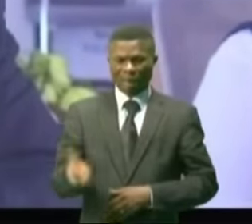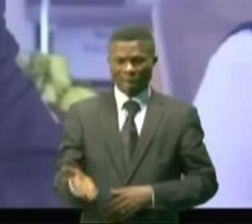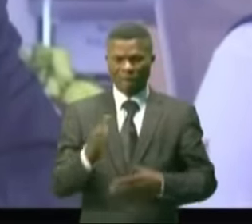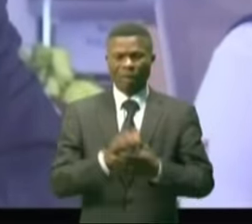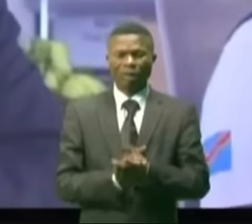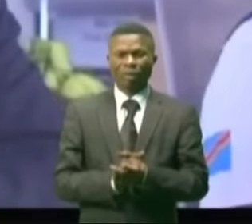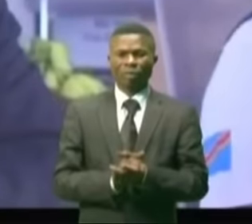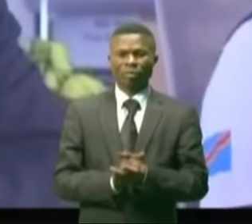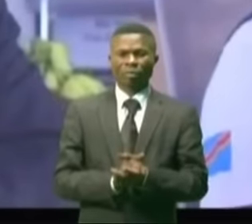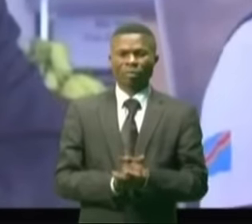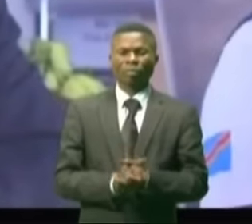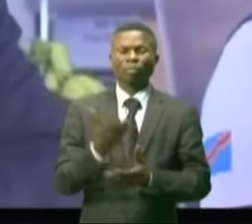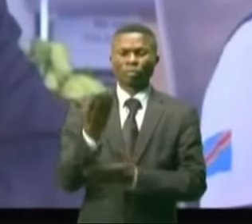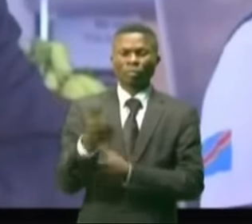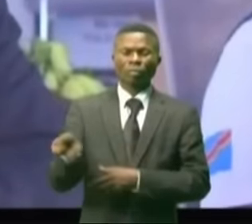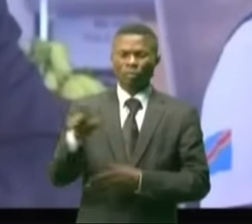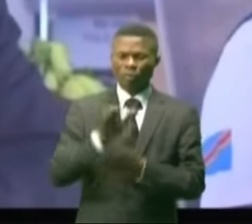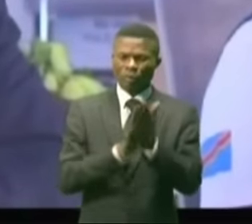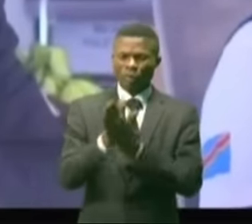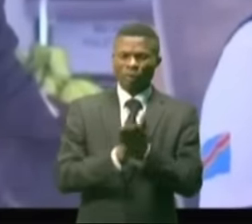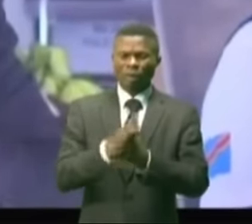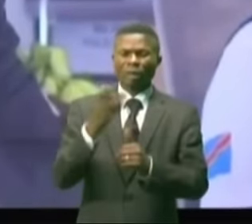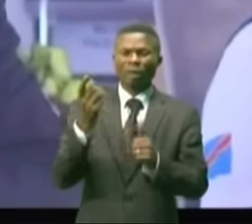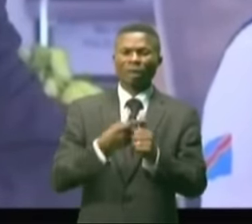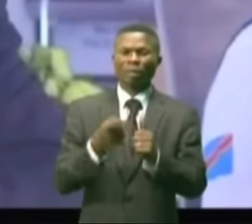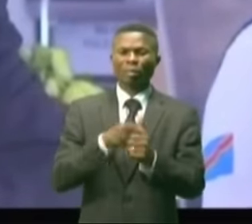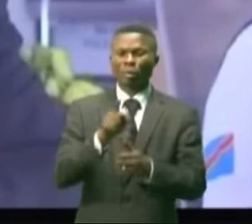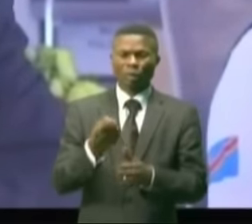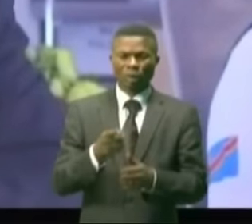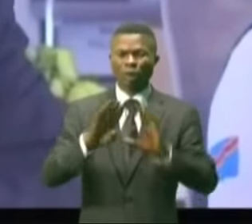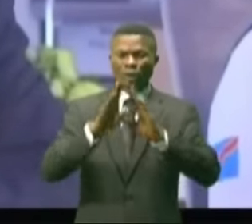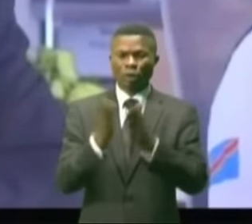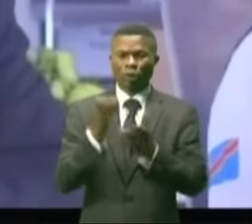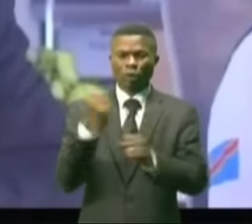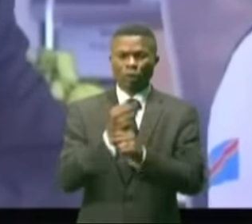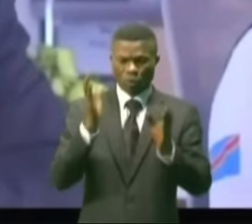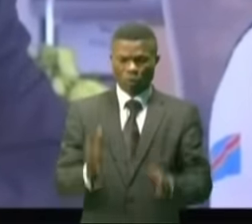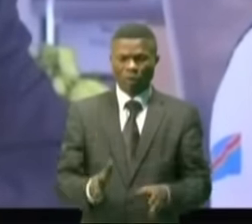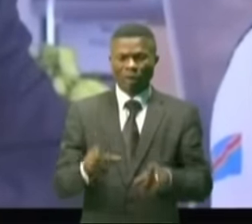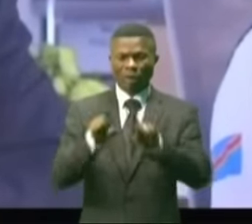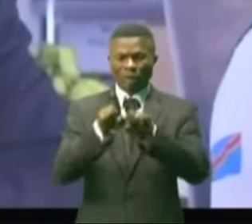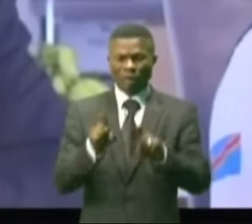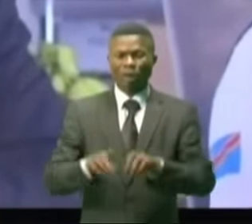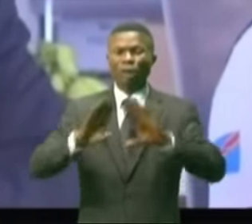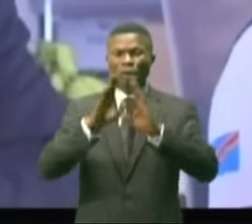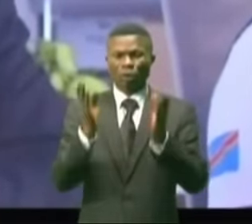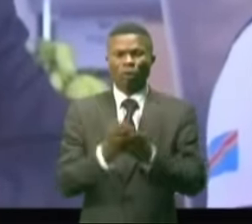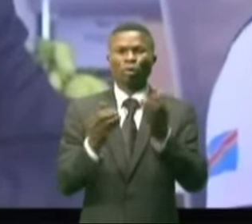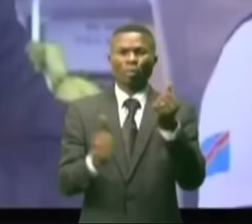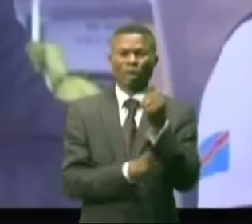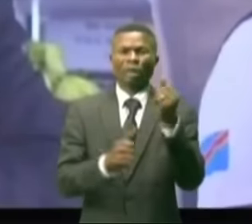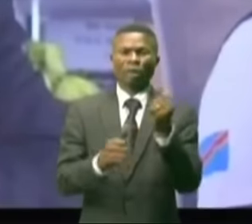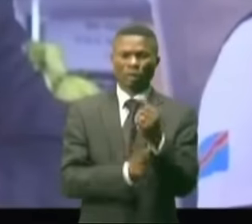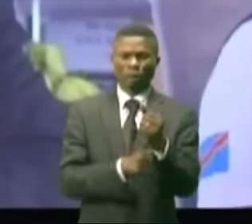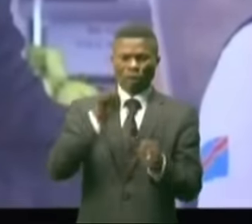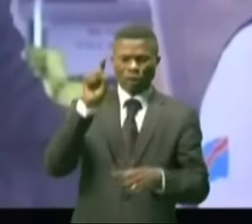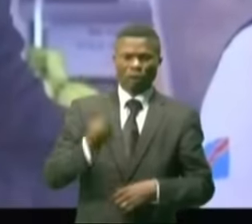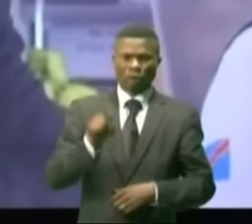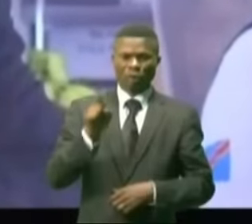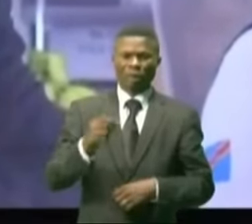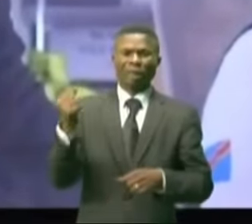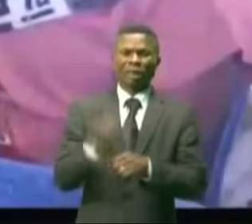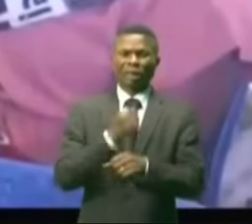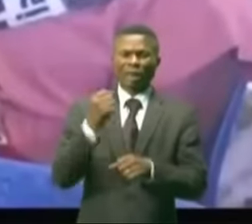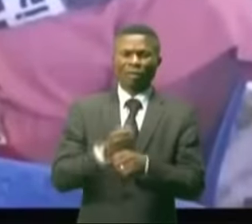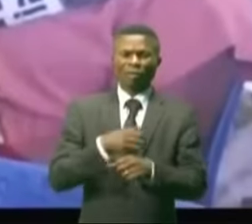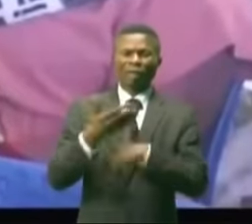d'abus. Qui sont concernés, ce sont nos parents. Tous les oubliés, mais également tous. tous ceux qui sont en train de